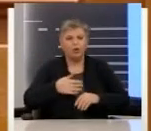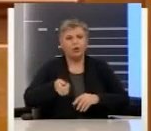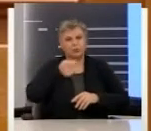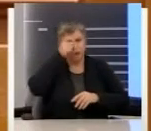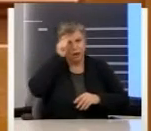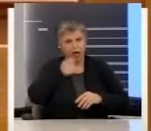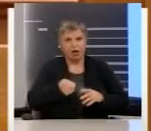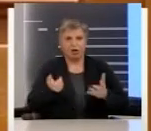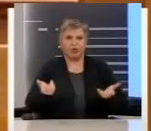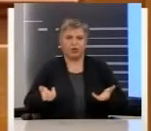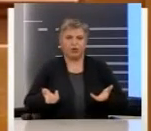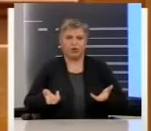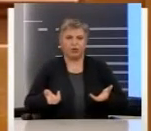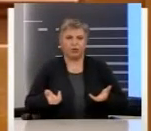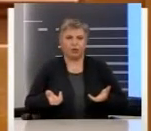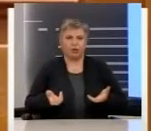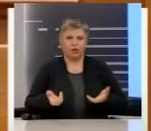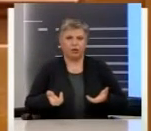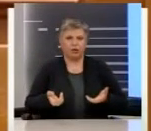την καλοσύνη.